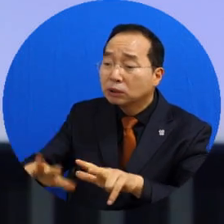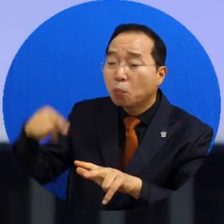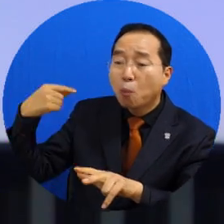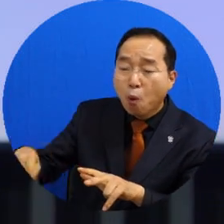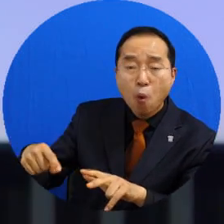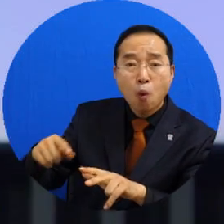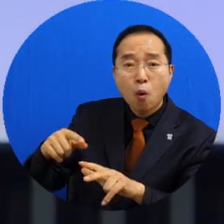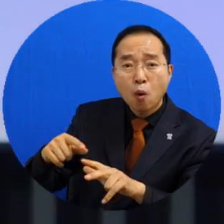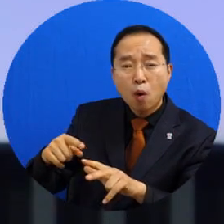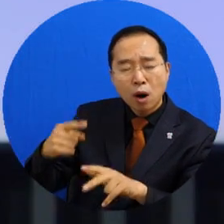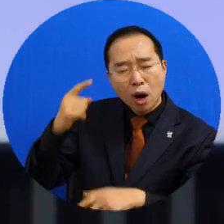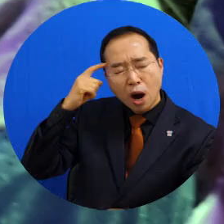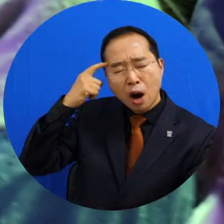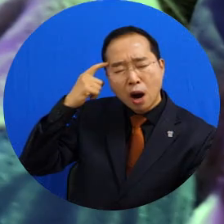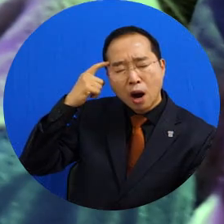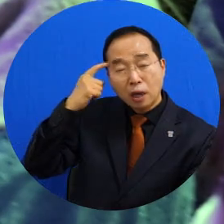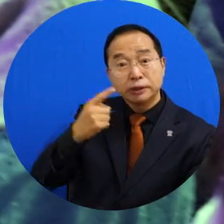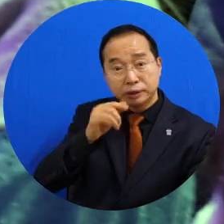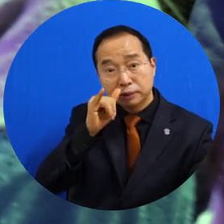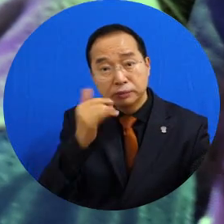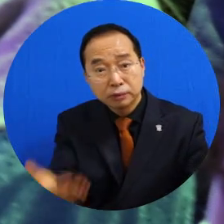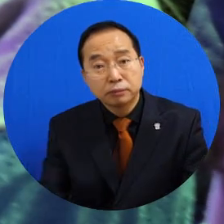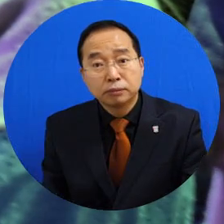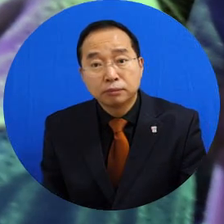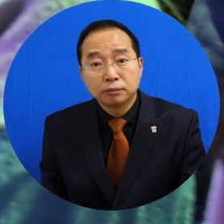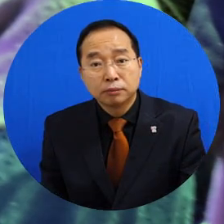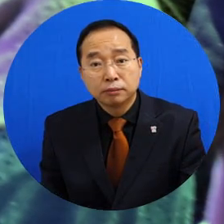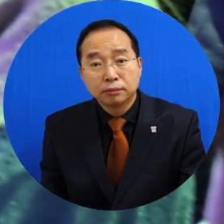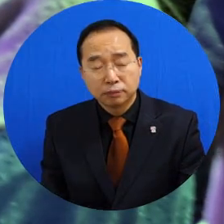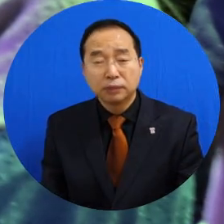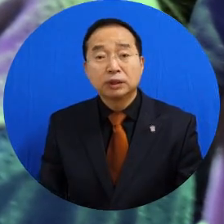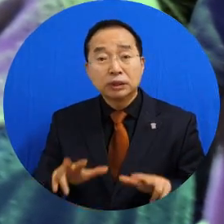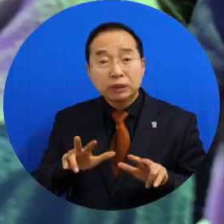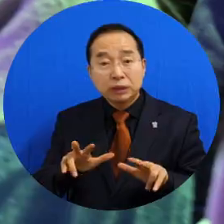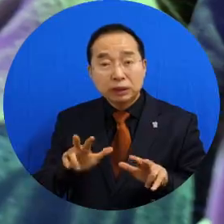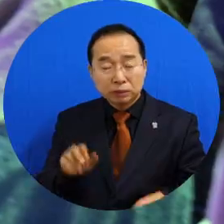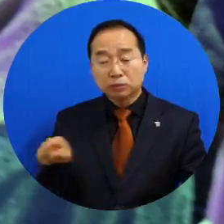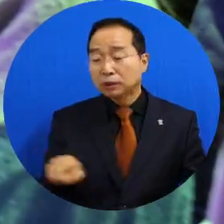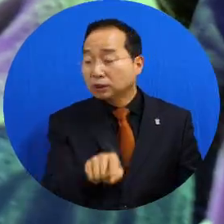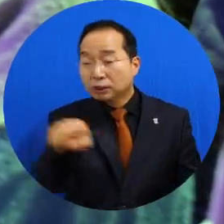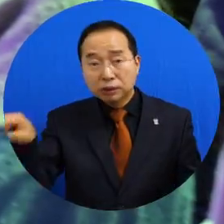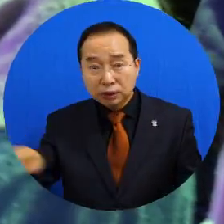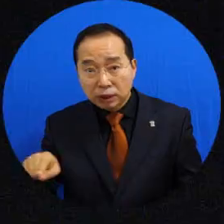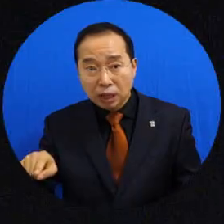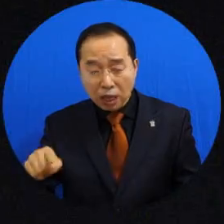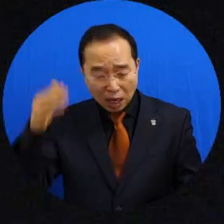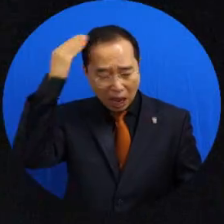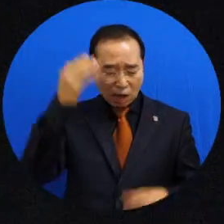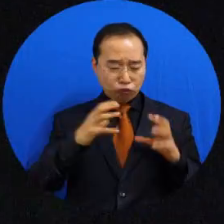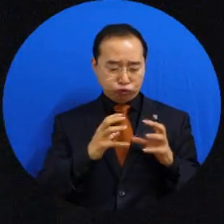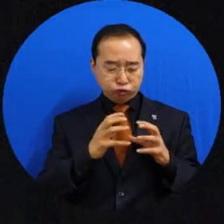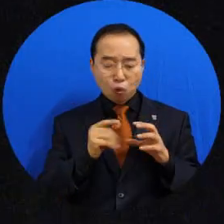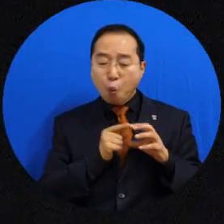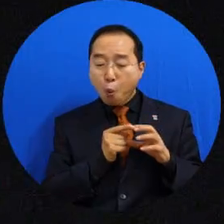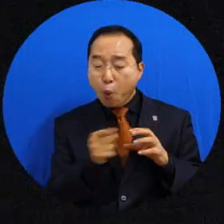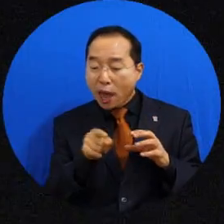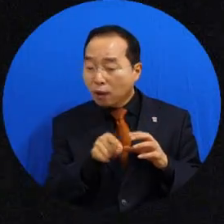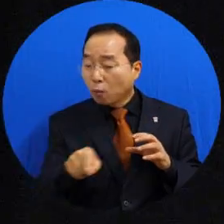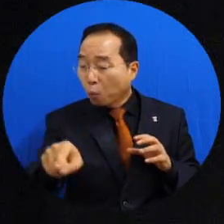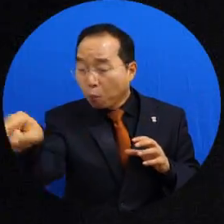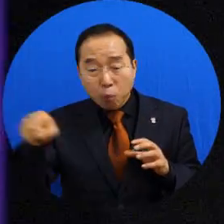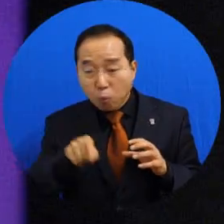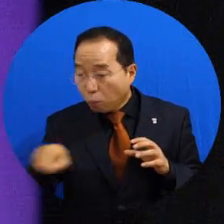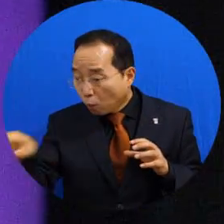대해서 생각해 보신 적이 있으신가요? 그리고 그들이 만약 한반도 밖에서 우리와